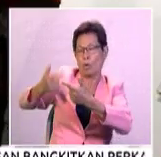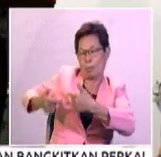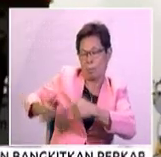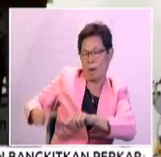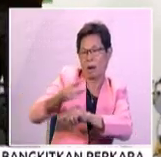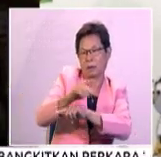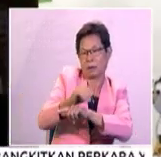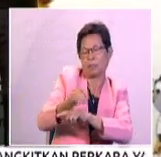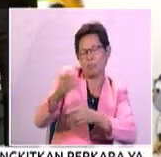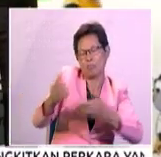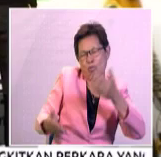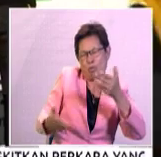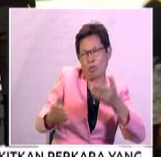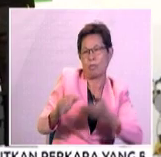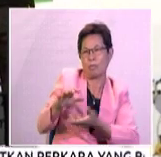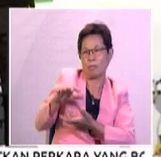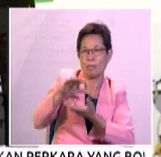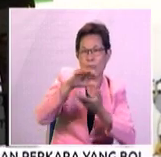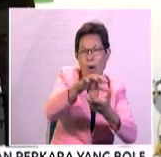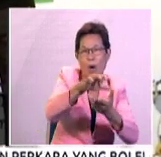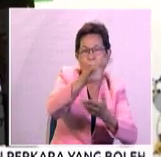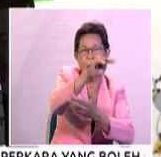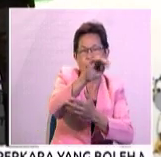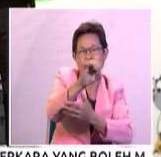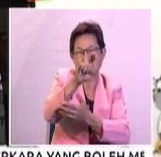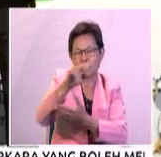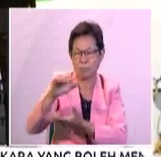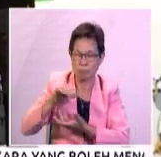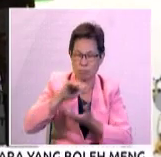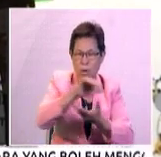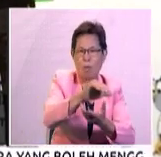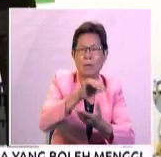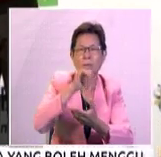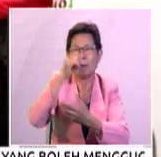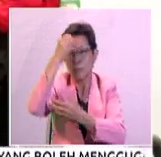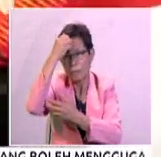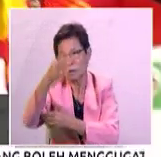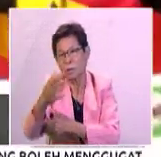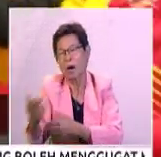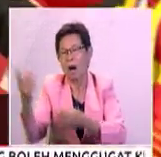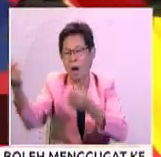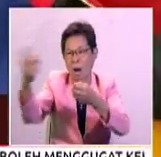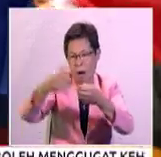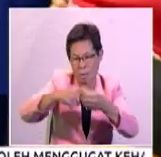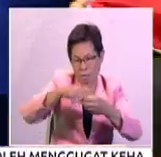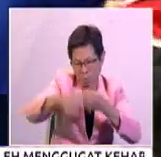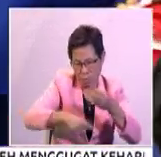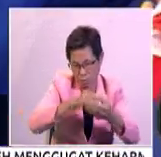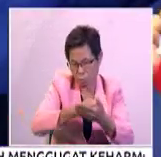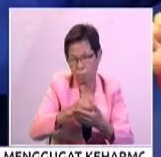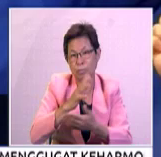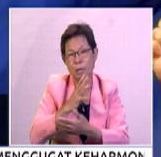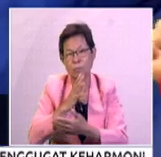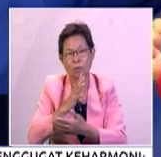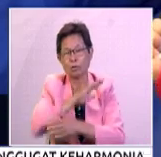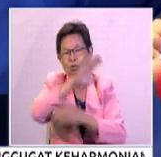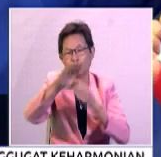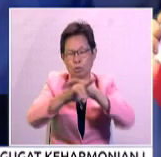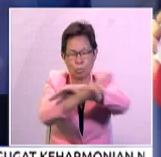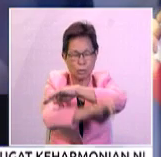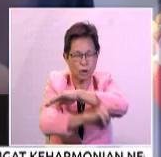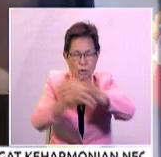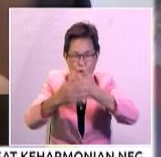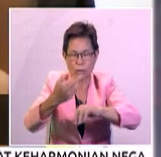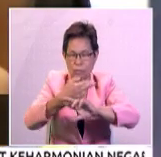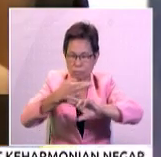dibenarkan dan berkemungkinan pembekal kepada Majlis Sukan Negara MSN tidak dimaklumkan berhubung perkara tersebut. Tambah beliau lagi, semua negeri sudah